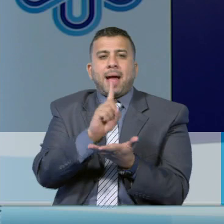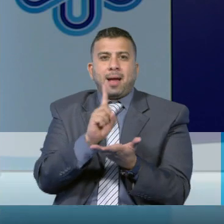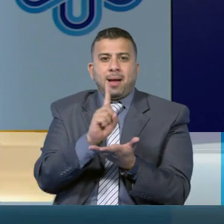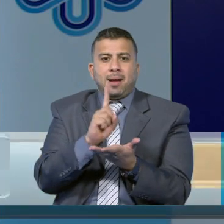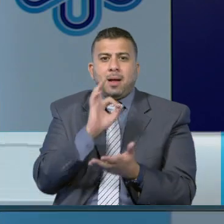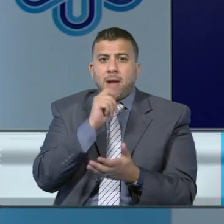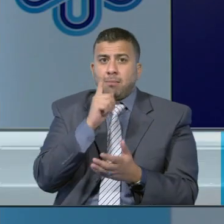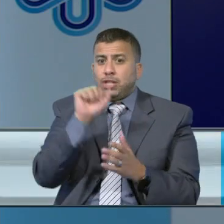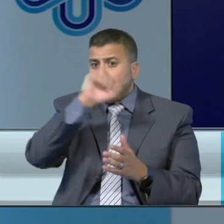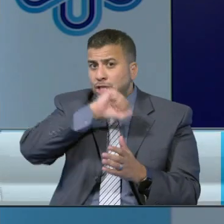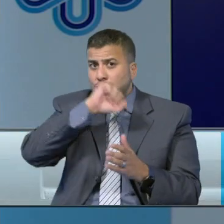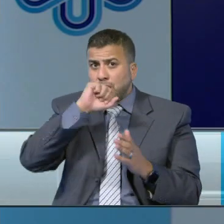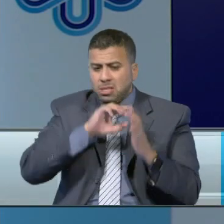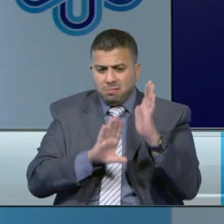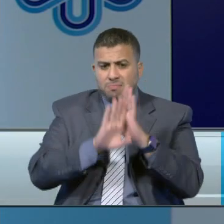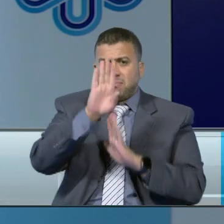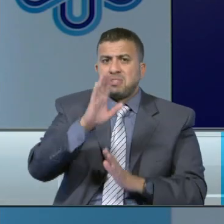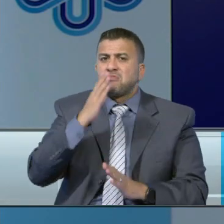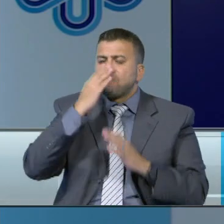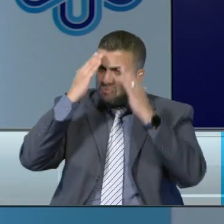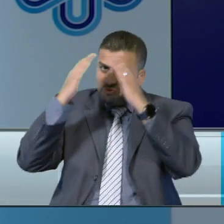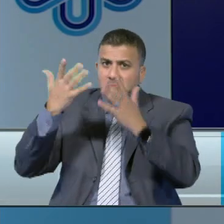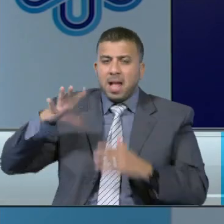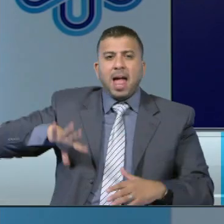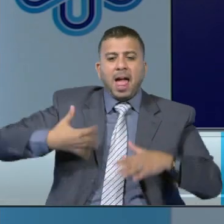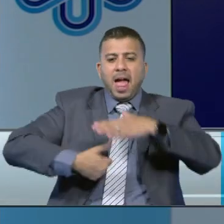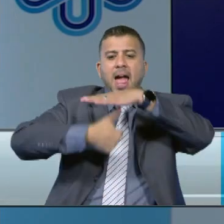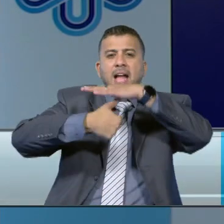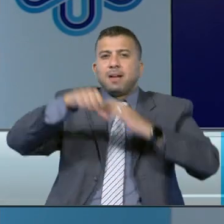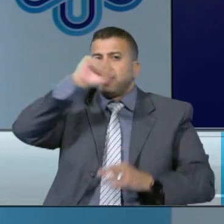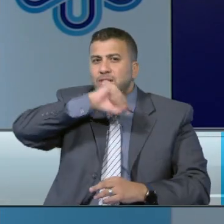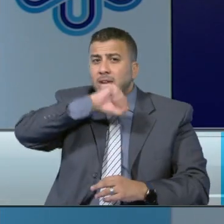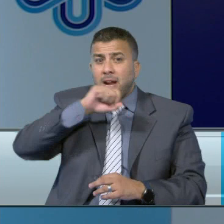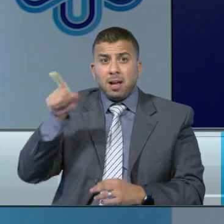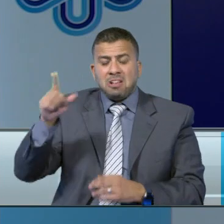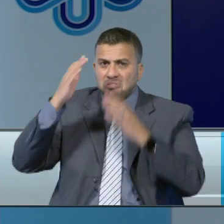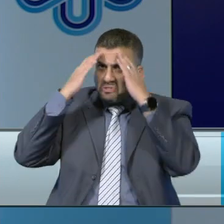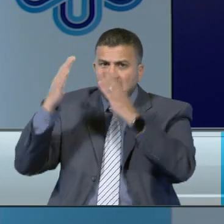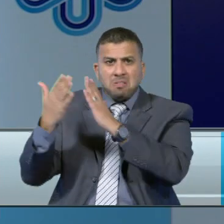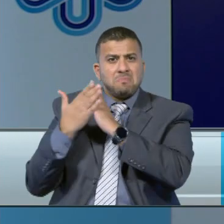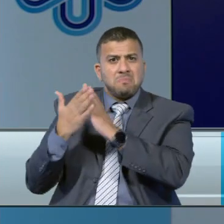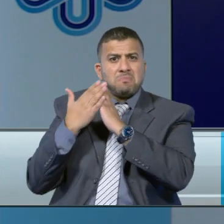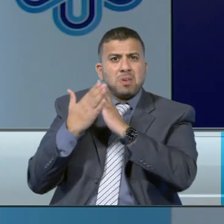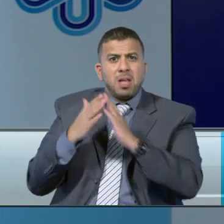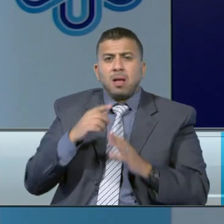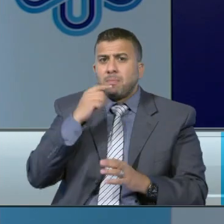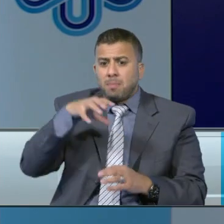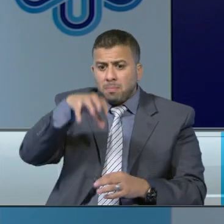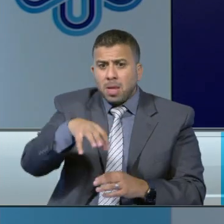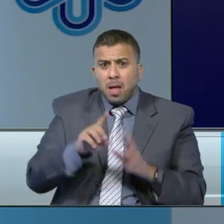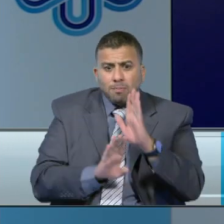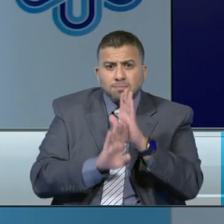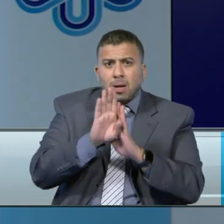شوط كبير بفضل صاحب السمو حاكم الشارقة في مجال الاستدامة، فالشارقة من أفضل المدن على مستوى المنطقة في